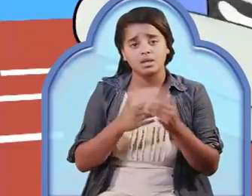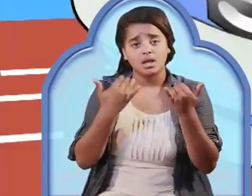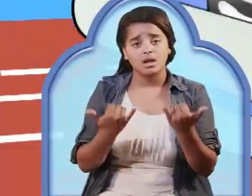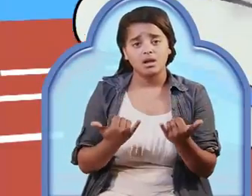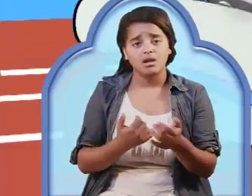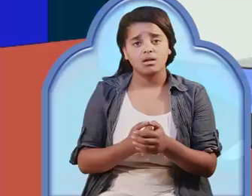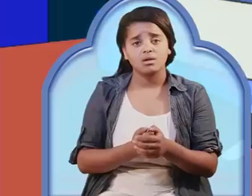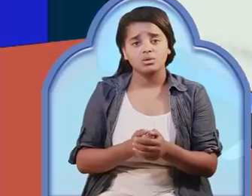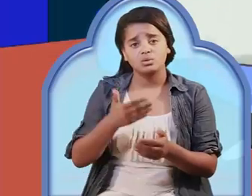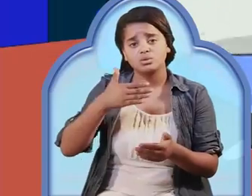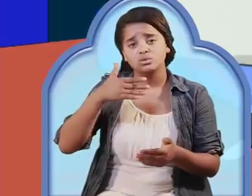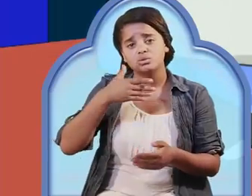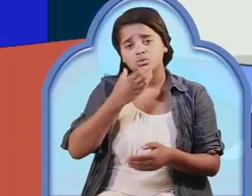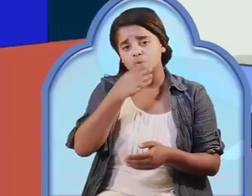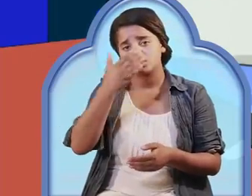አላውቅም።